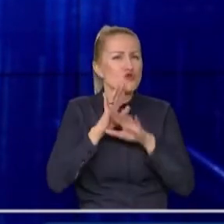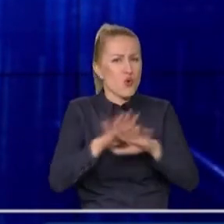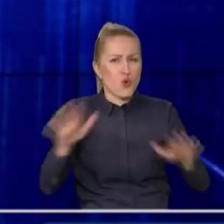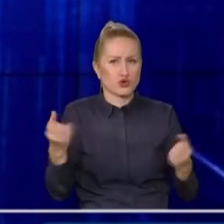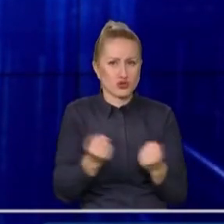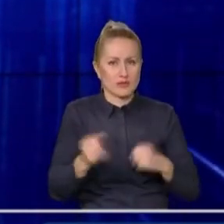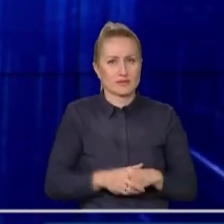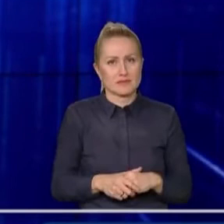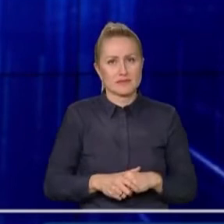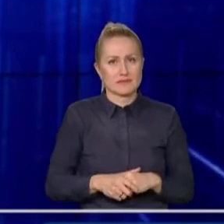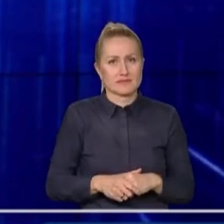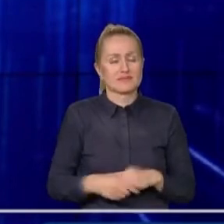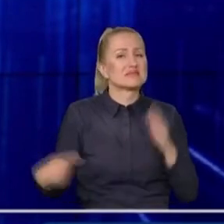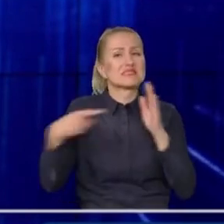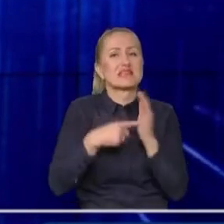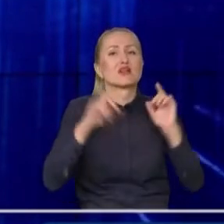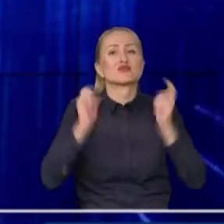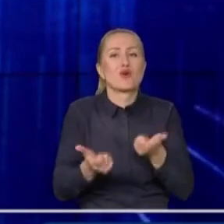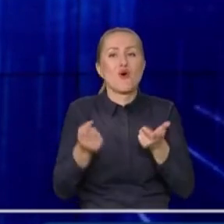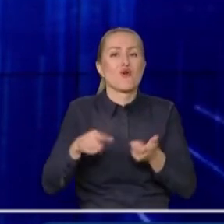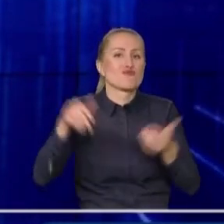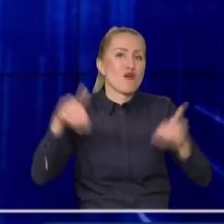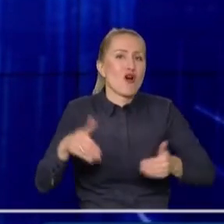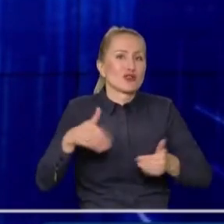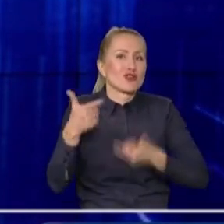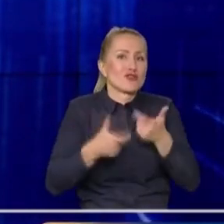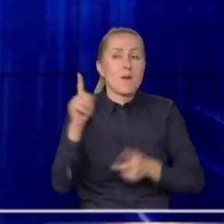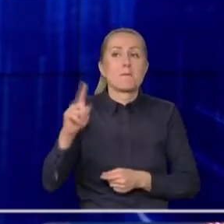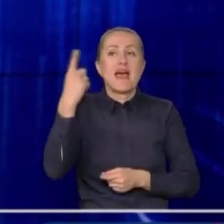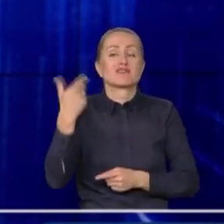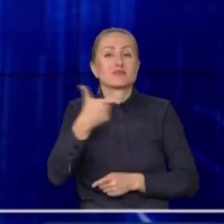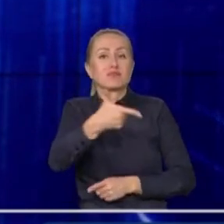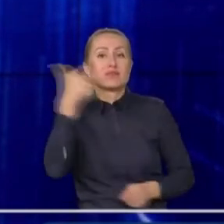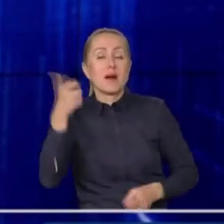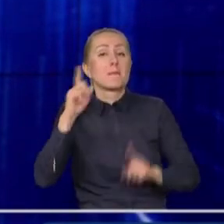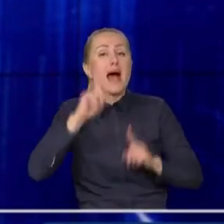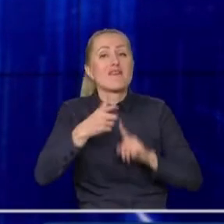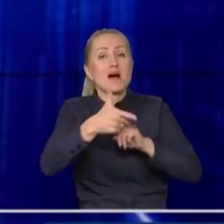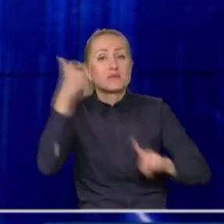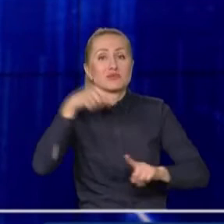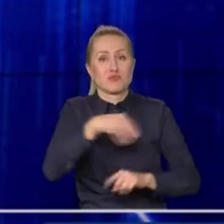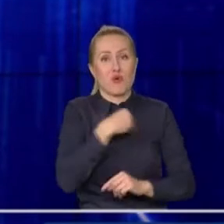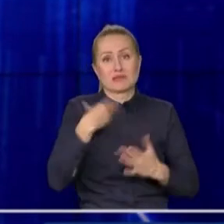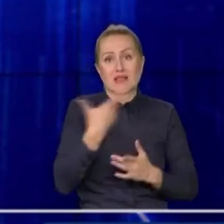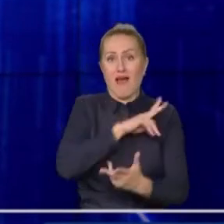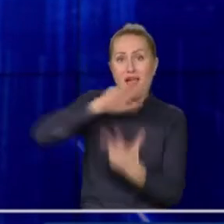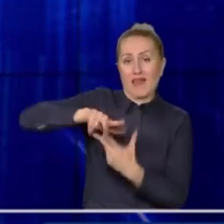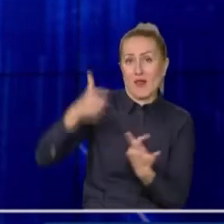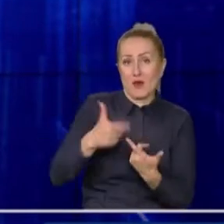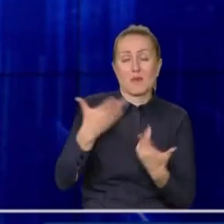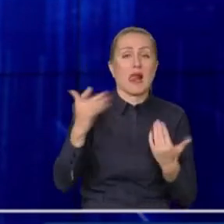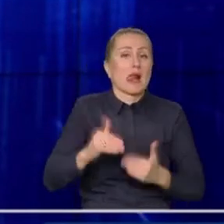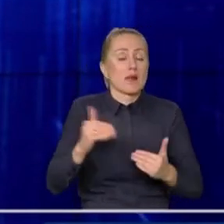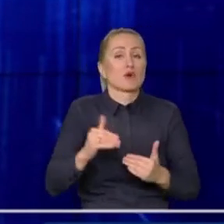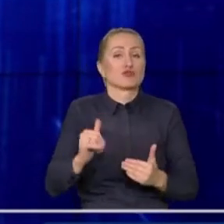dużo. Celem tych prowokacji być może jest to, żeby ten pierwszy strzał, prawdziwy strzał padł z polskiej strony. Żeby ktoś